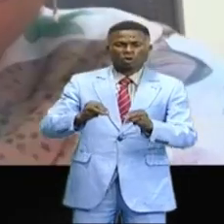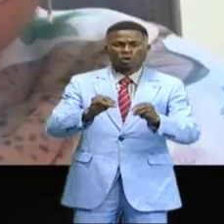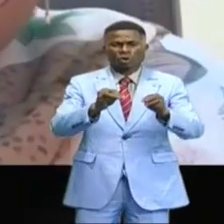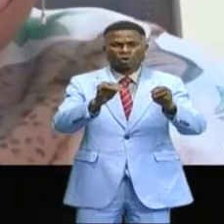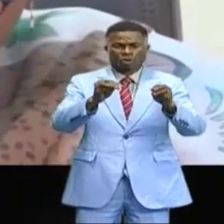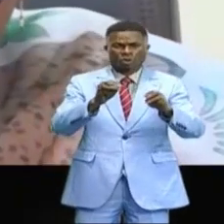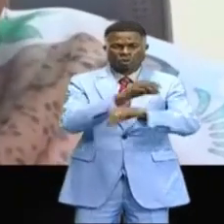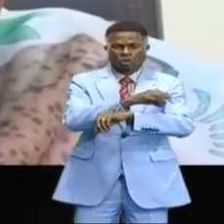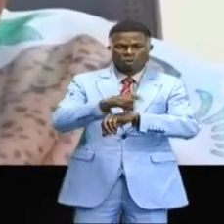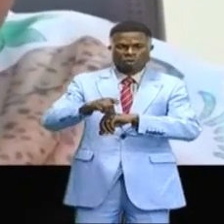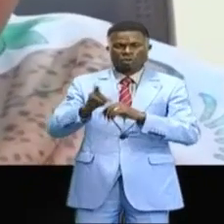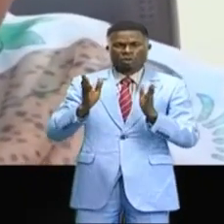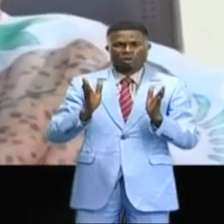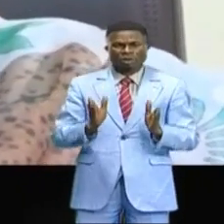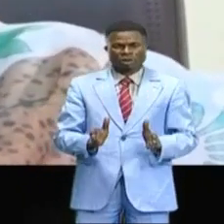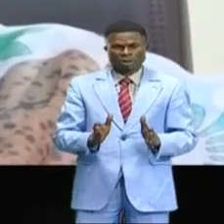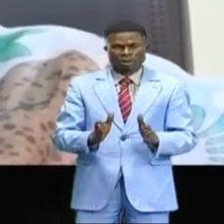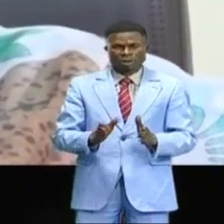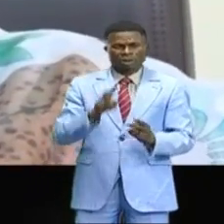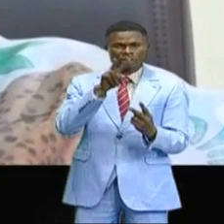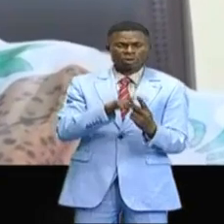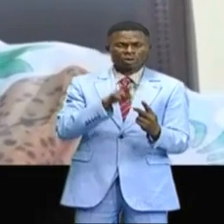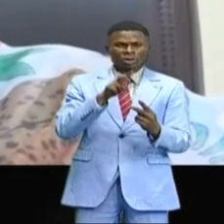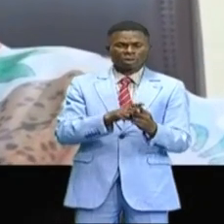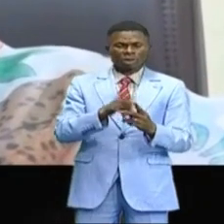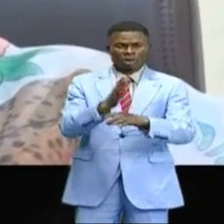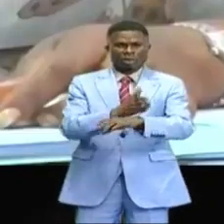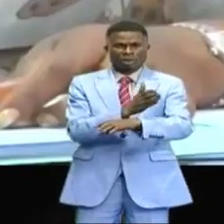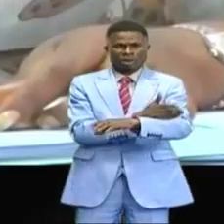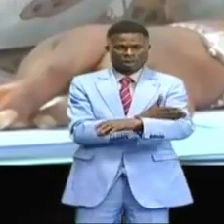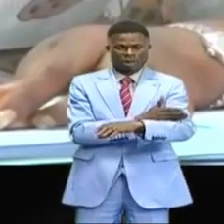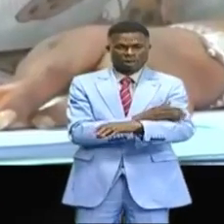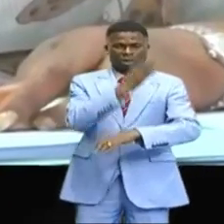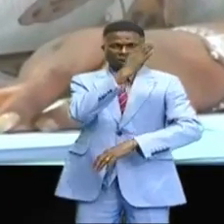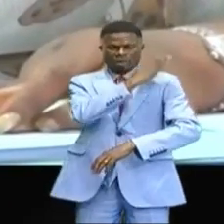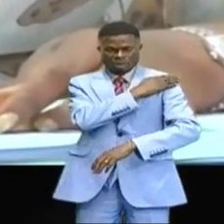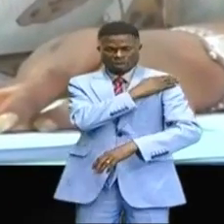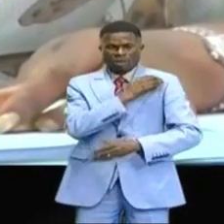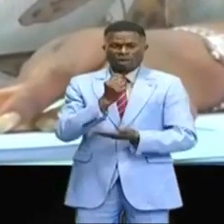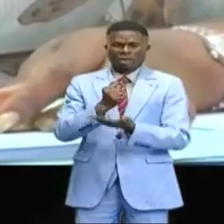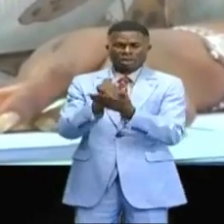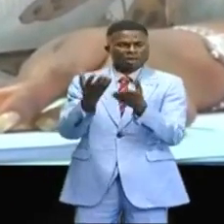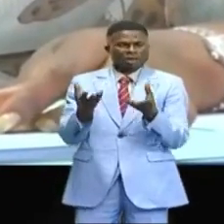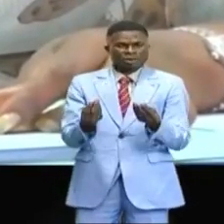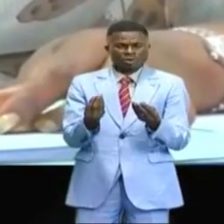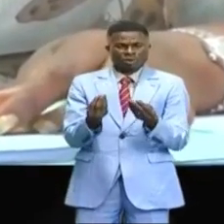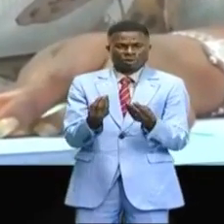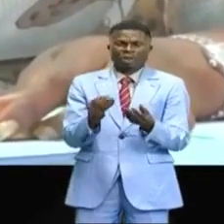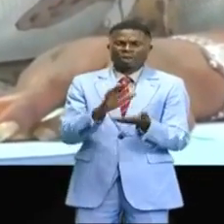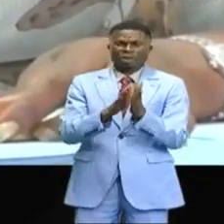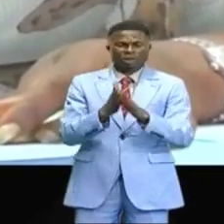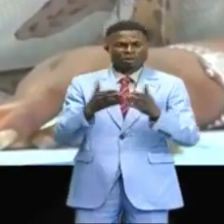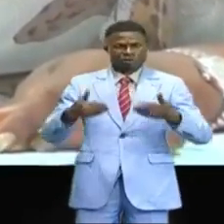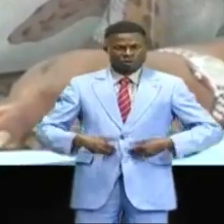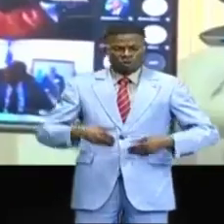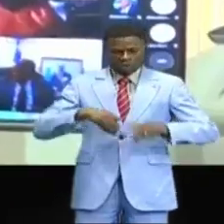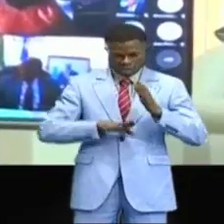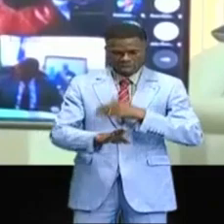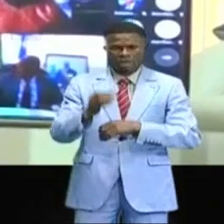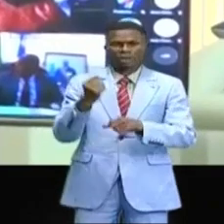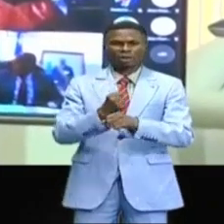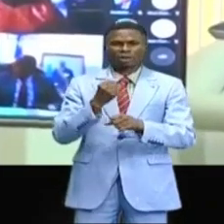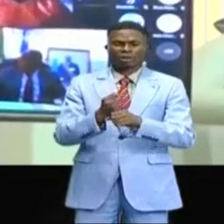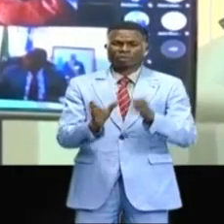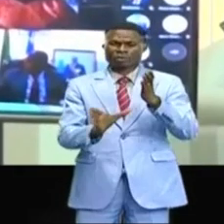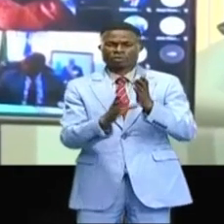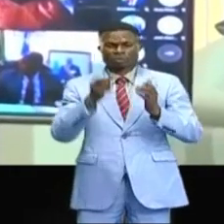des administrations, de garantir les avancements en grade et de faciliter les rajeunissements. Le vice-premier